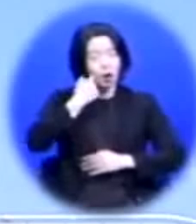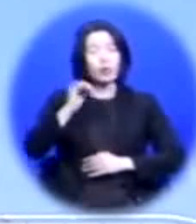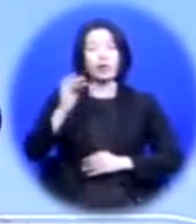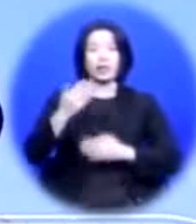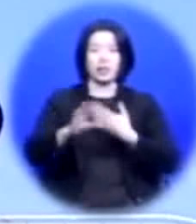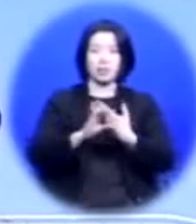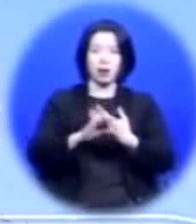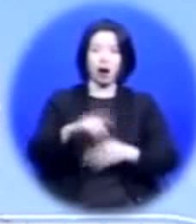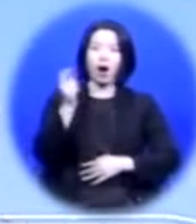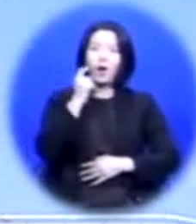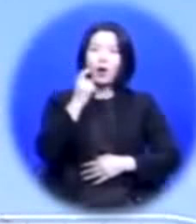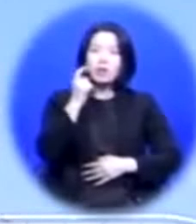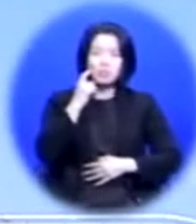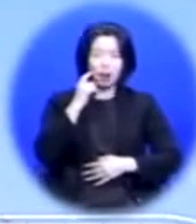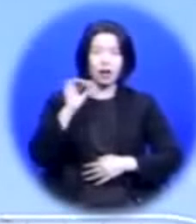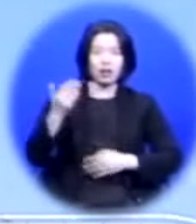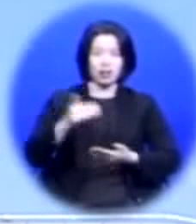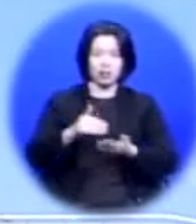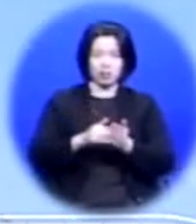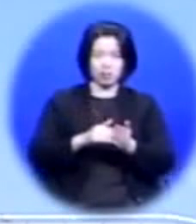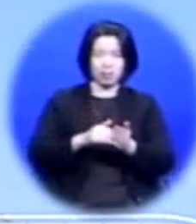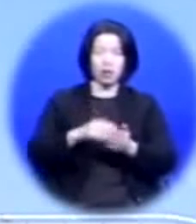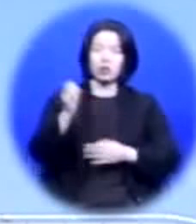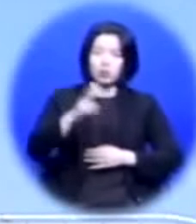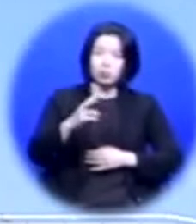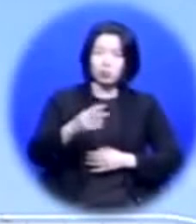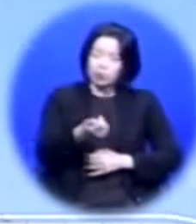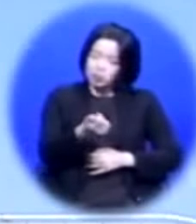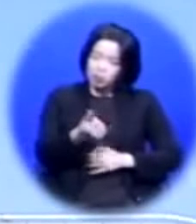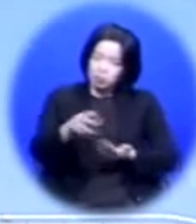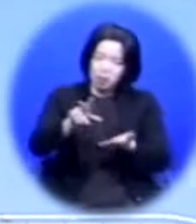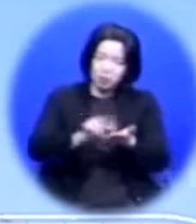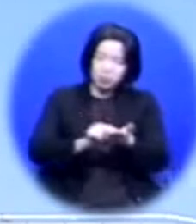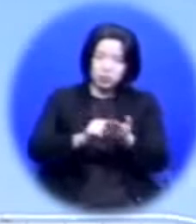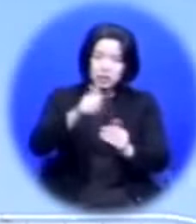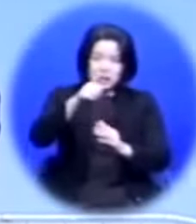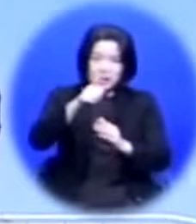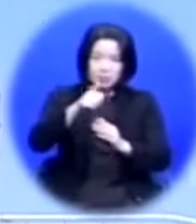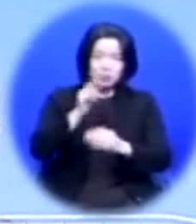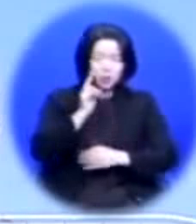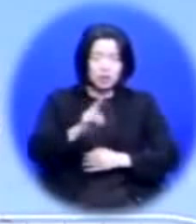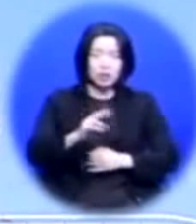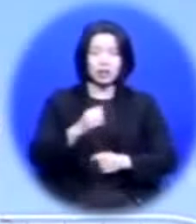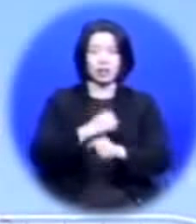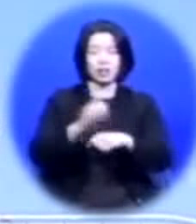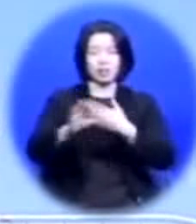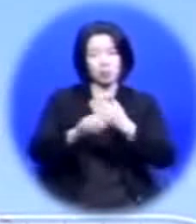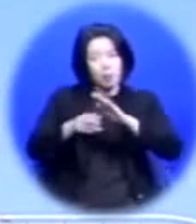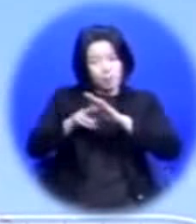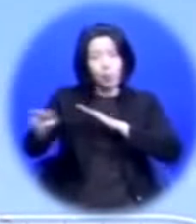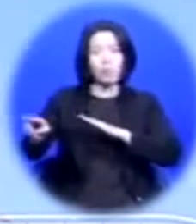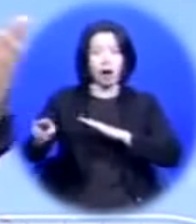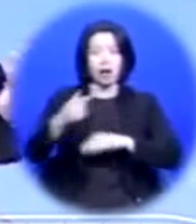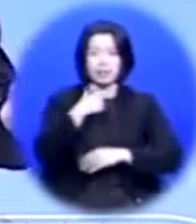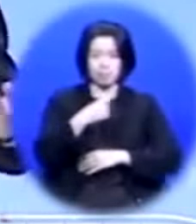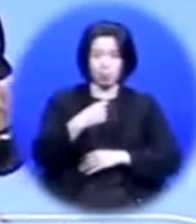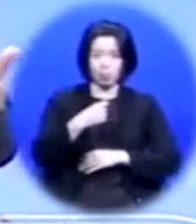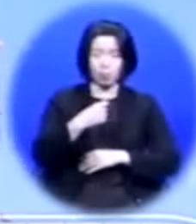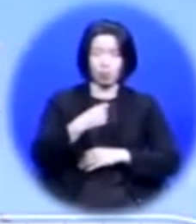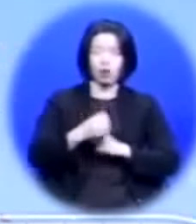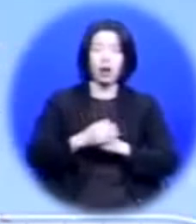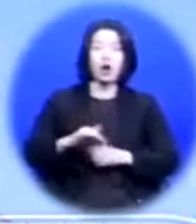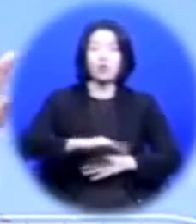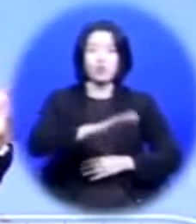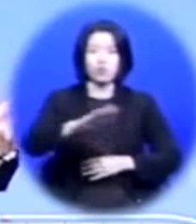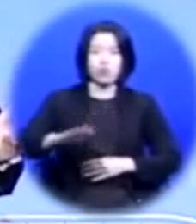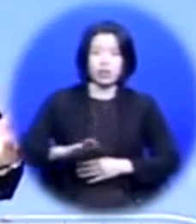그냥 거짓말하게 되고 조금만 문제가 심각해지면 그방 도망가게 되고 어 우리는